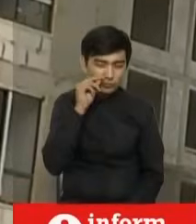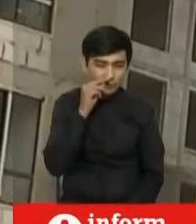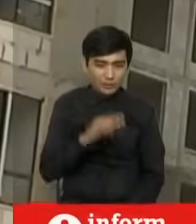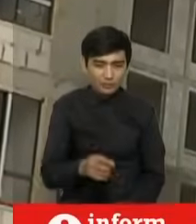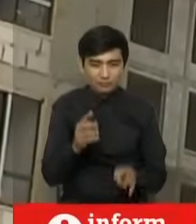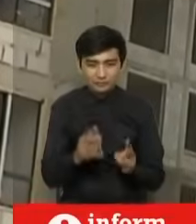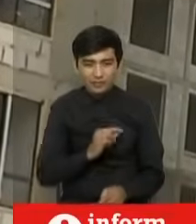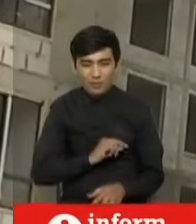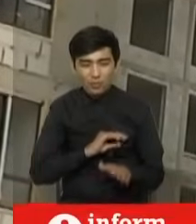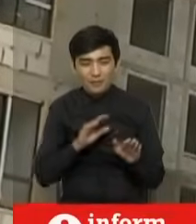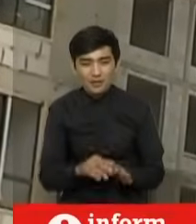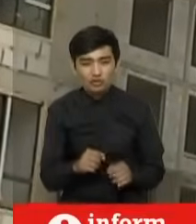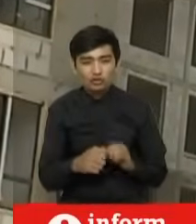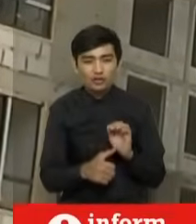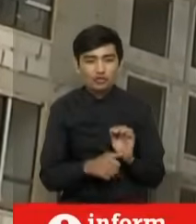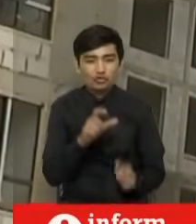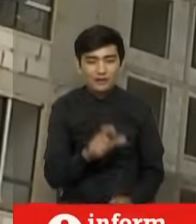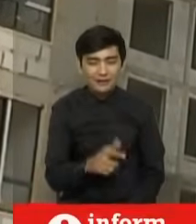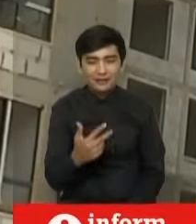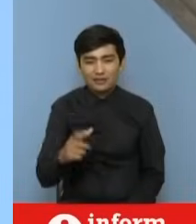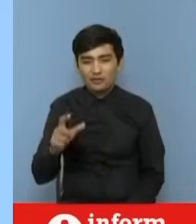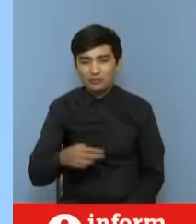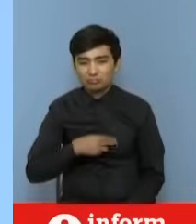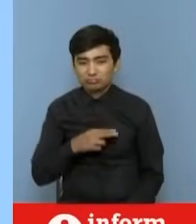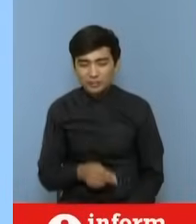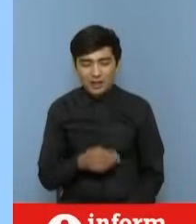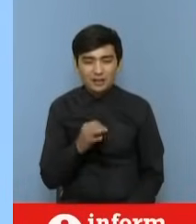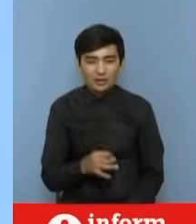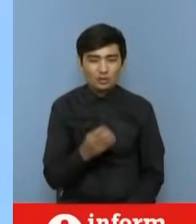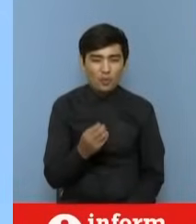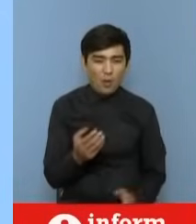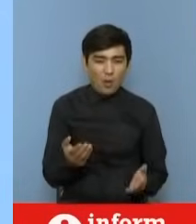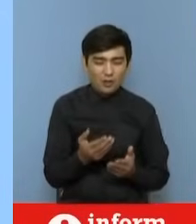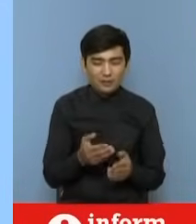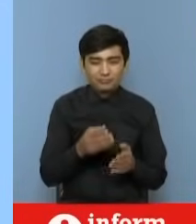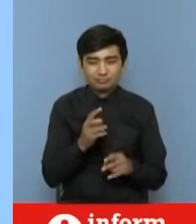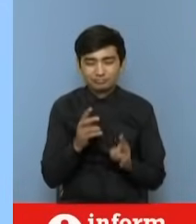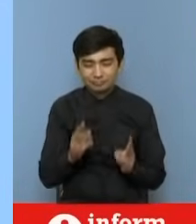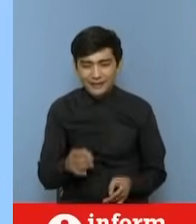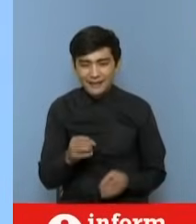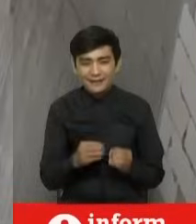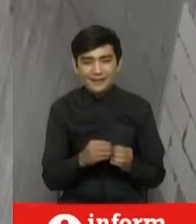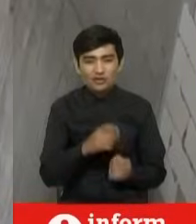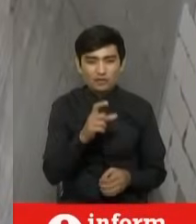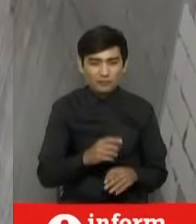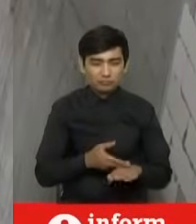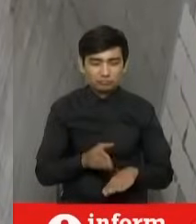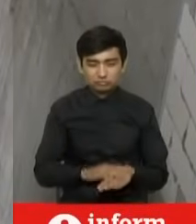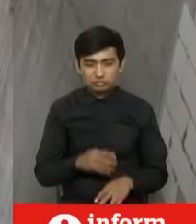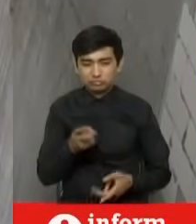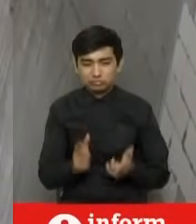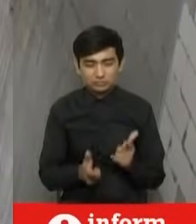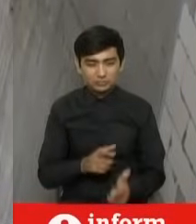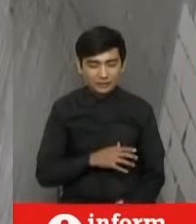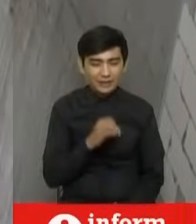травмы получили 16 человек. Из них трое погибли, еще столько же отделались легкими травмами, а 10 человек получили серьезные увечья.